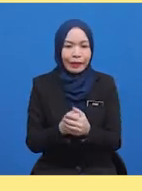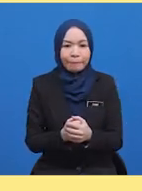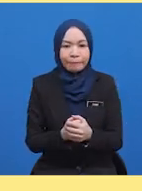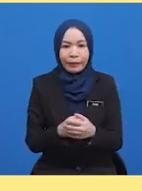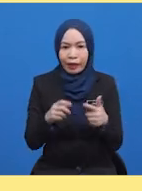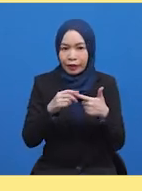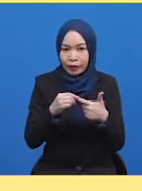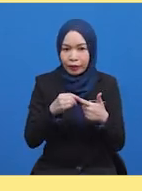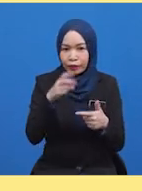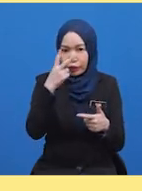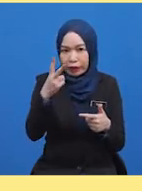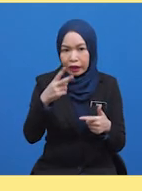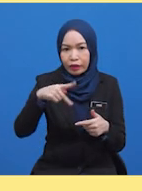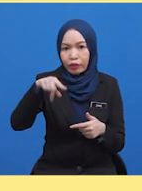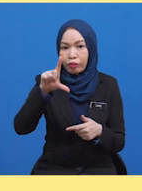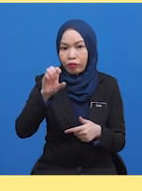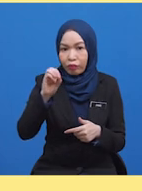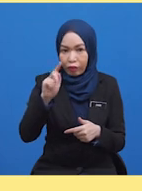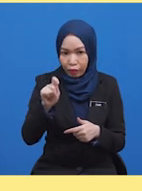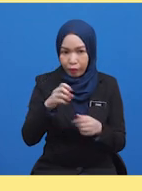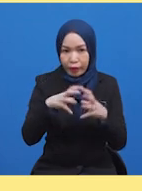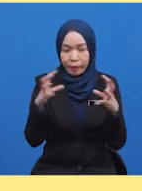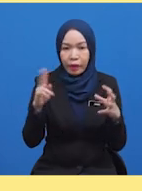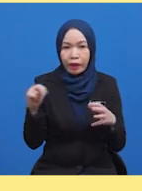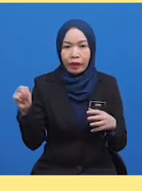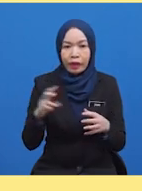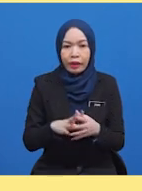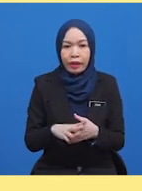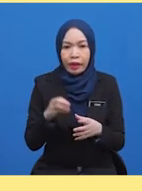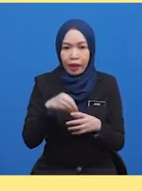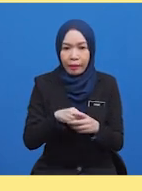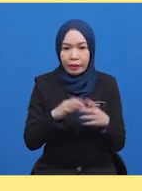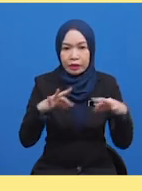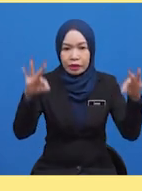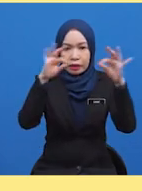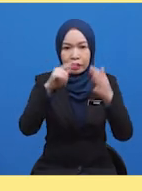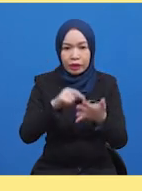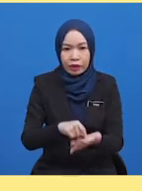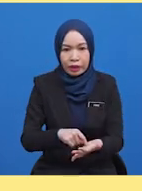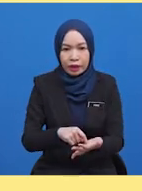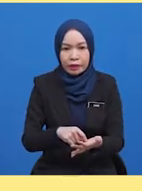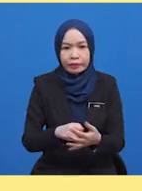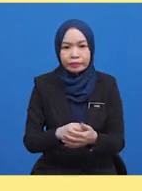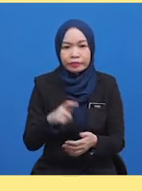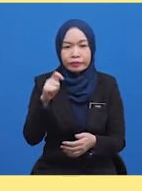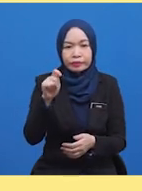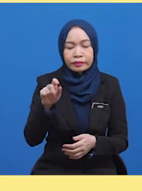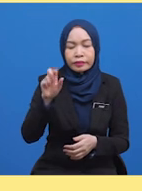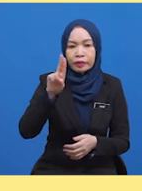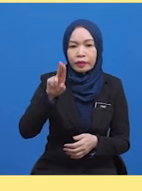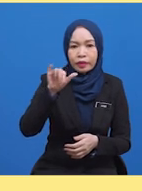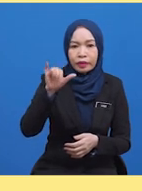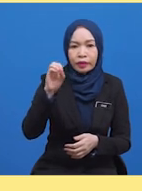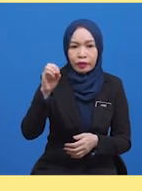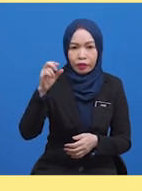Blood perkembangan dalam cerpen ini tuyoq dijadikan hewan tunggangan beruntung untuk kesekolah